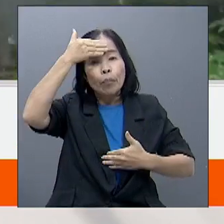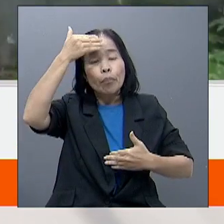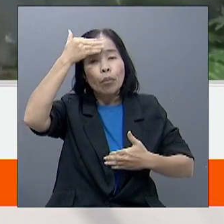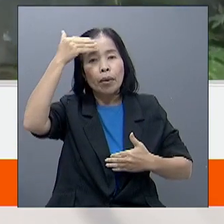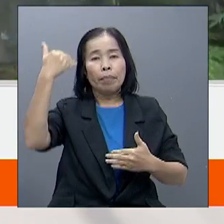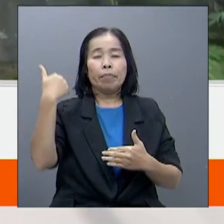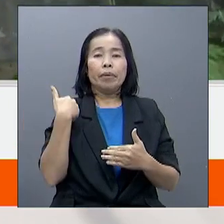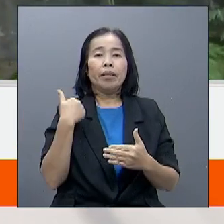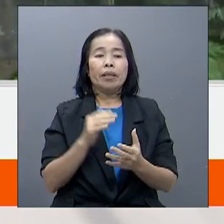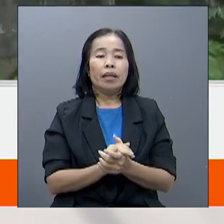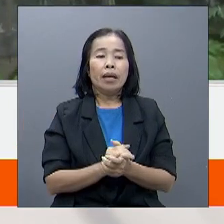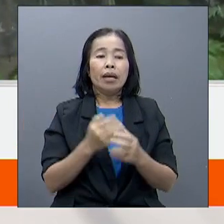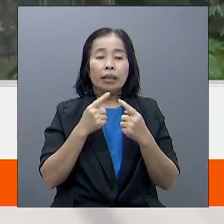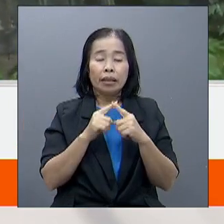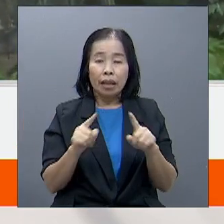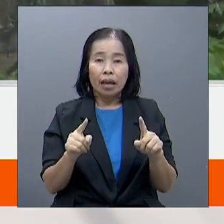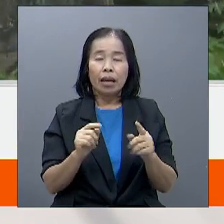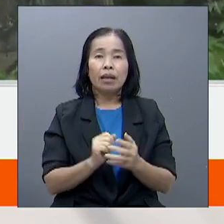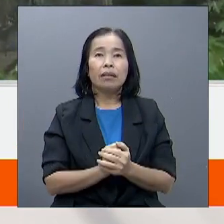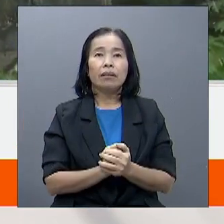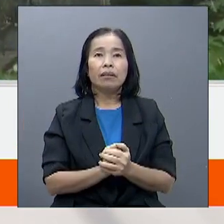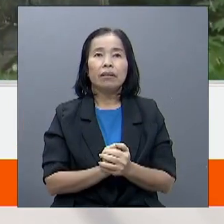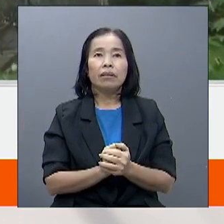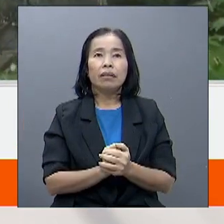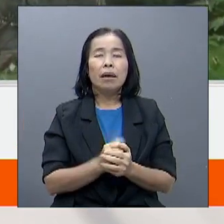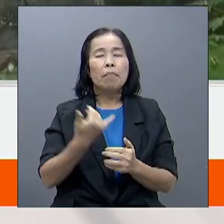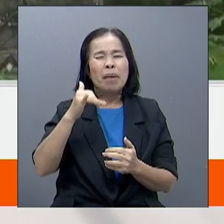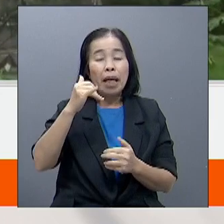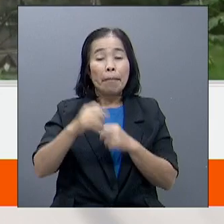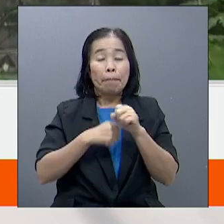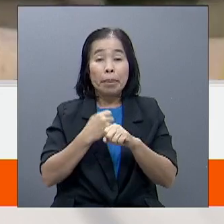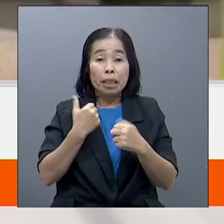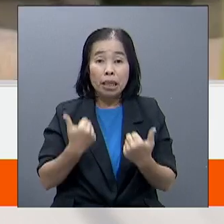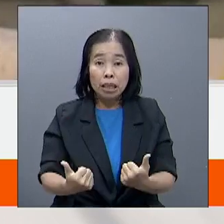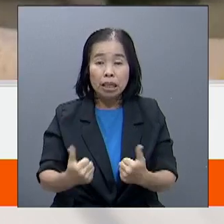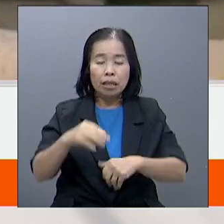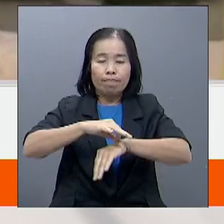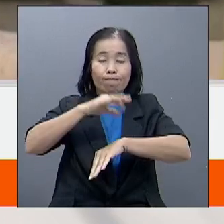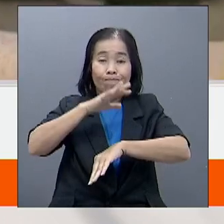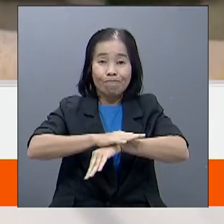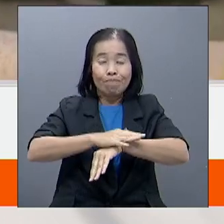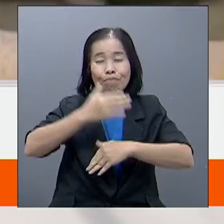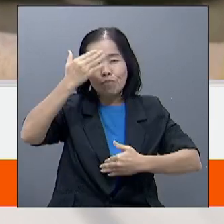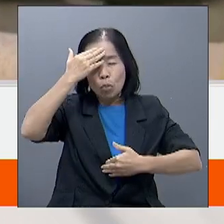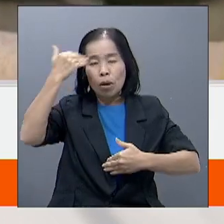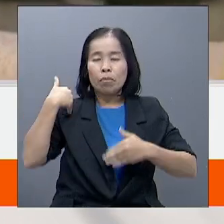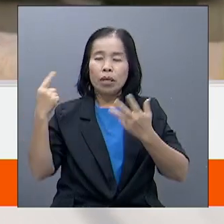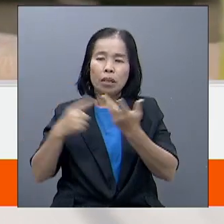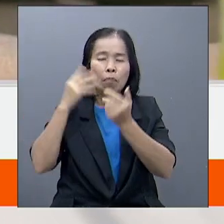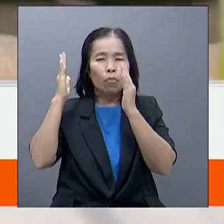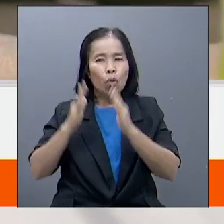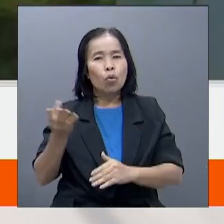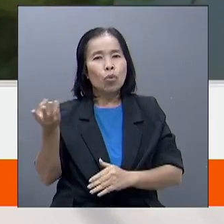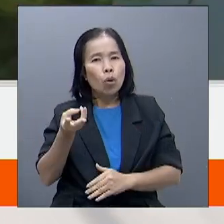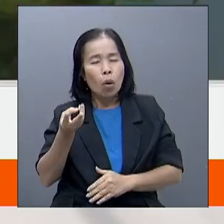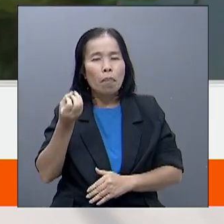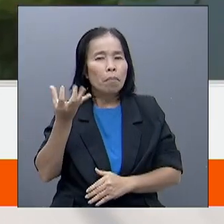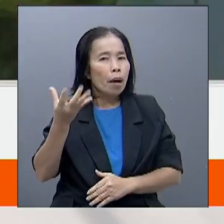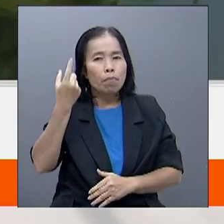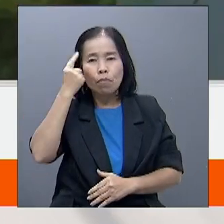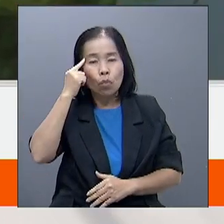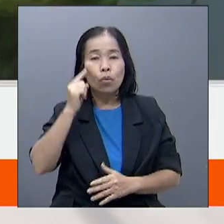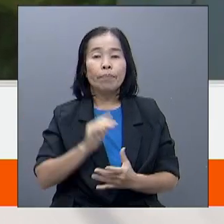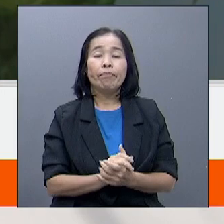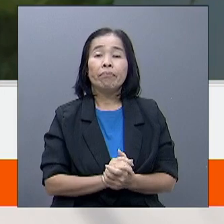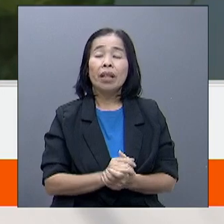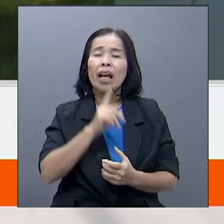อยู่เช่นกันนะครับแต่อาจจะน้อยกว่าปีที่แล้วก็ได้นะครับ ค่ะทีนี้ในจำนวนผู้ป่วย